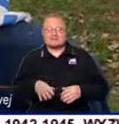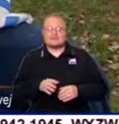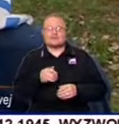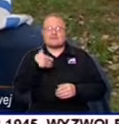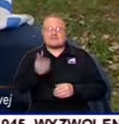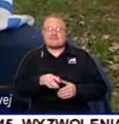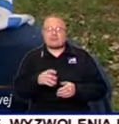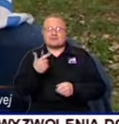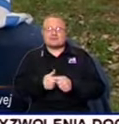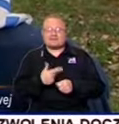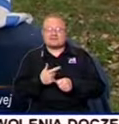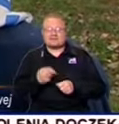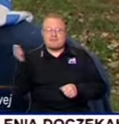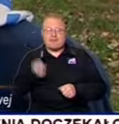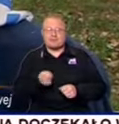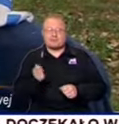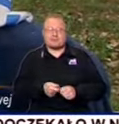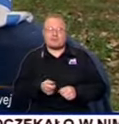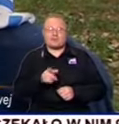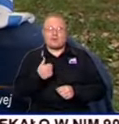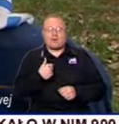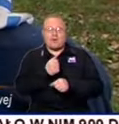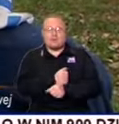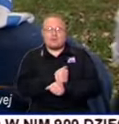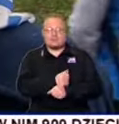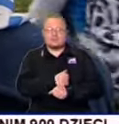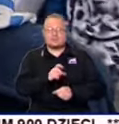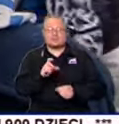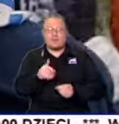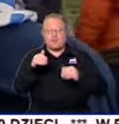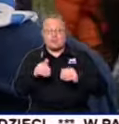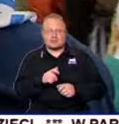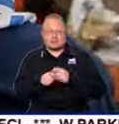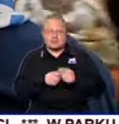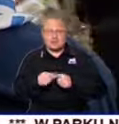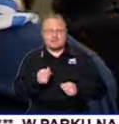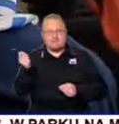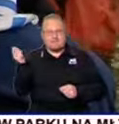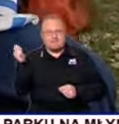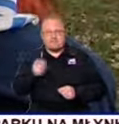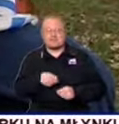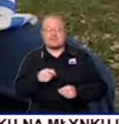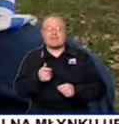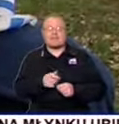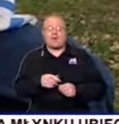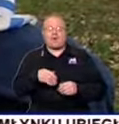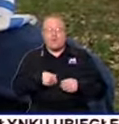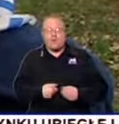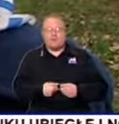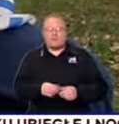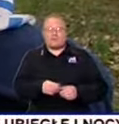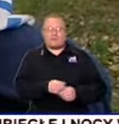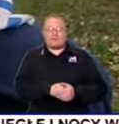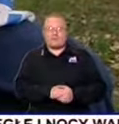20 batów. Także to był obóz. Co można zrobić? Biciem, głodem i